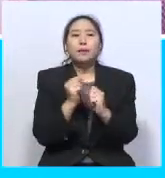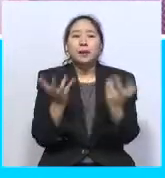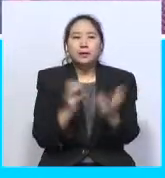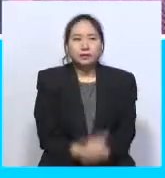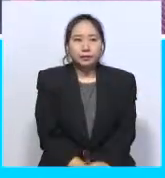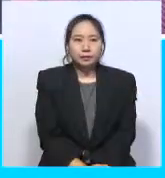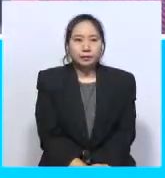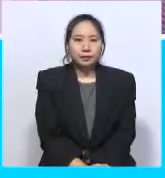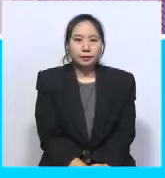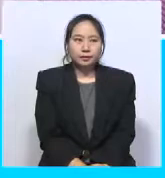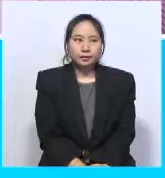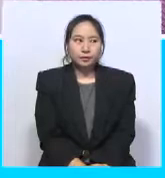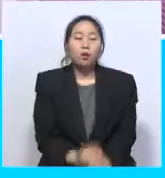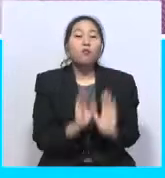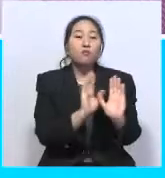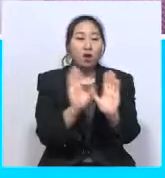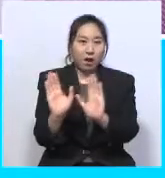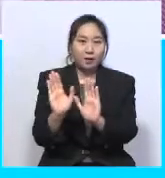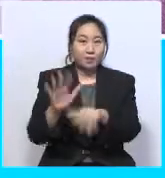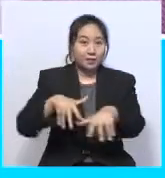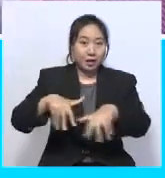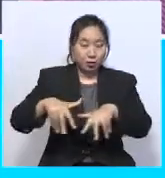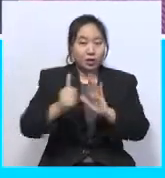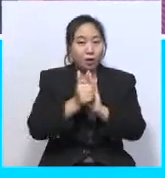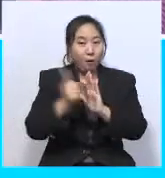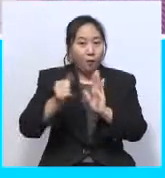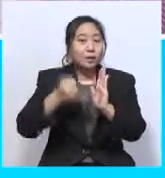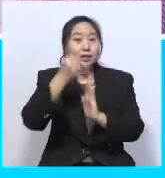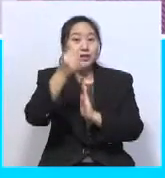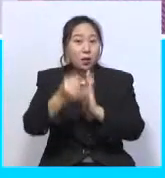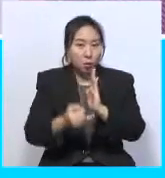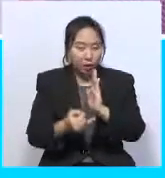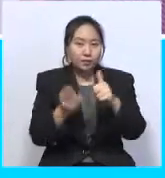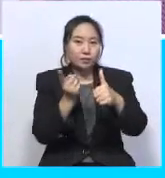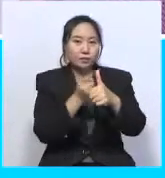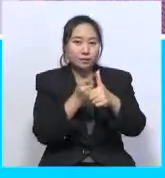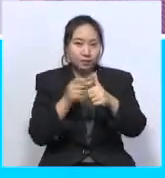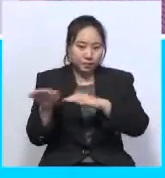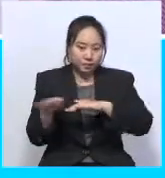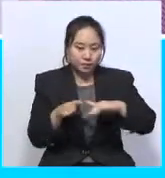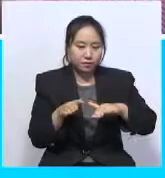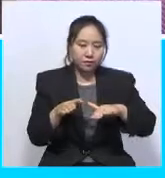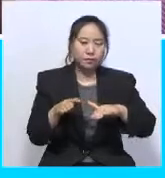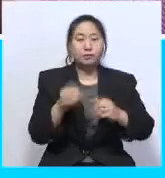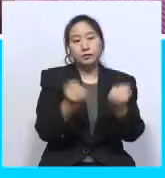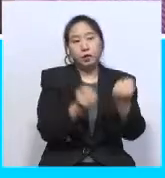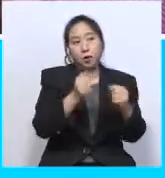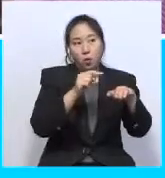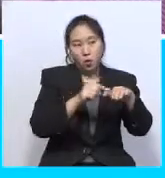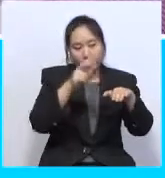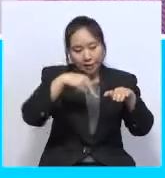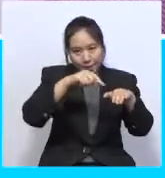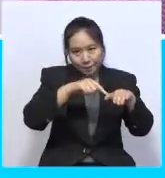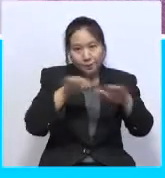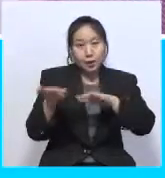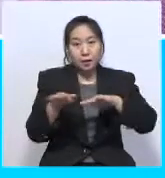าฝากพี่น้องประชาชนที่เดินทางออกจากต่างจังหวัดนะครับให้เตรียม1เตรียมเส้นทาง2เตรียมความพร้อมเตรียมรถพักผ่อนให้เ